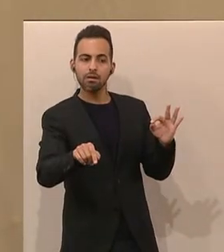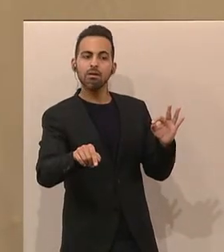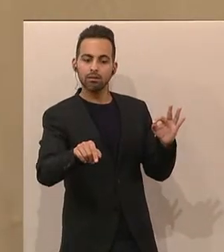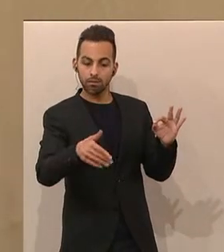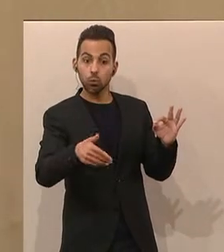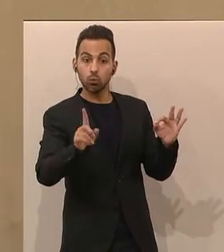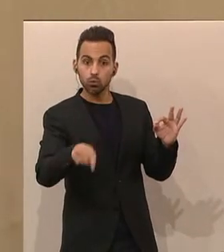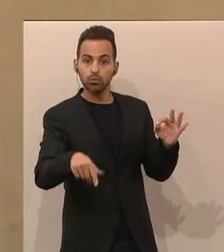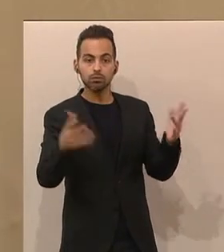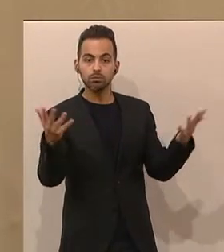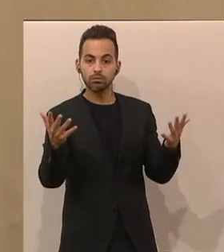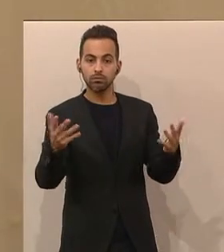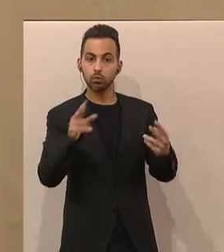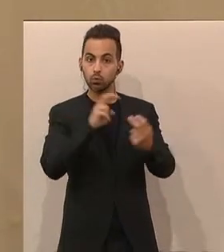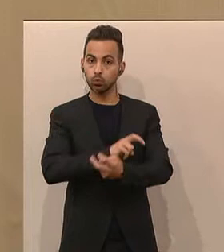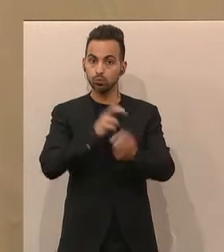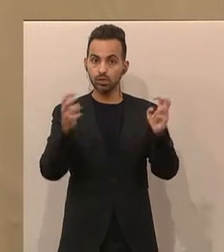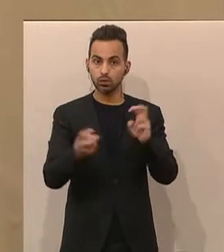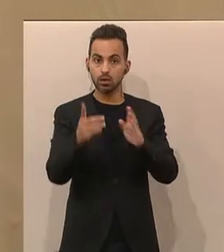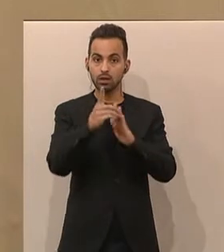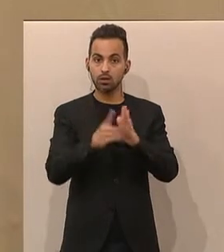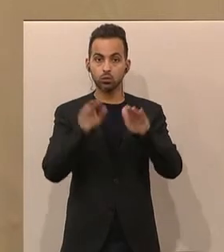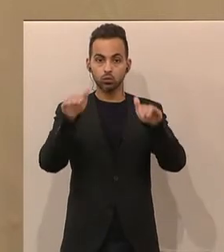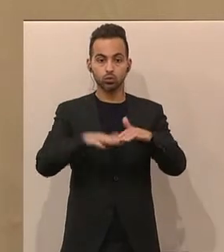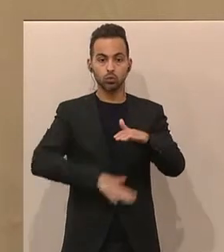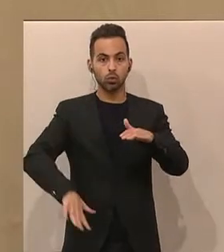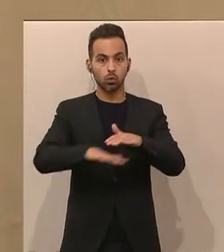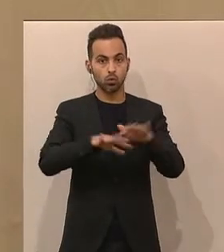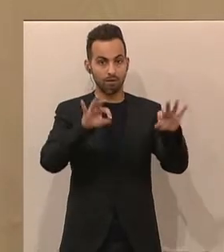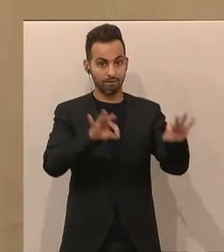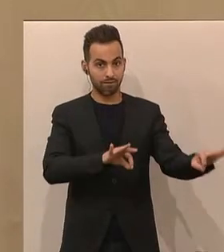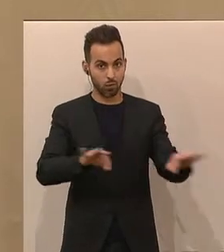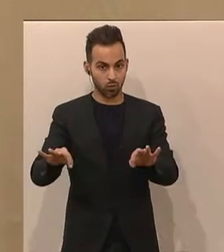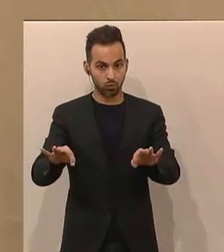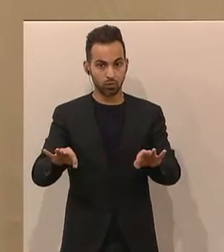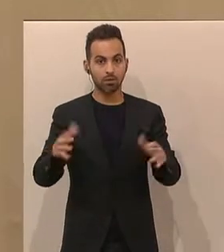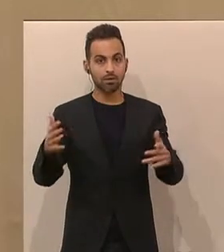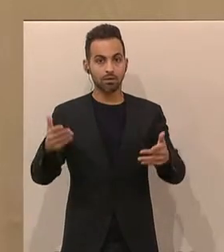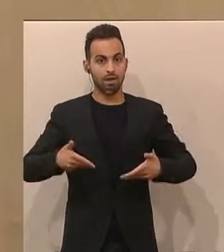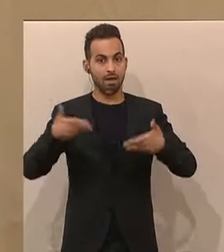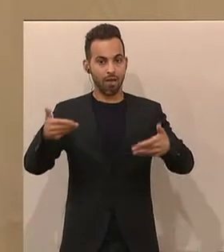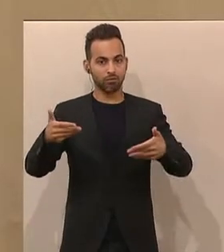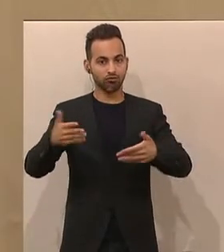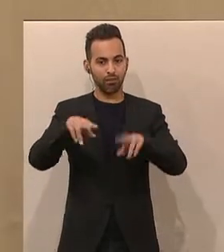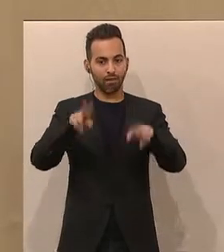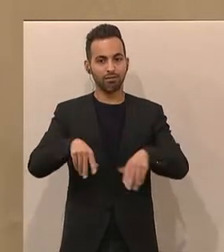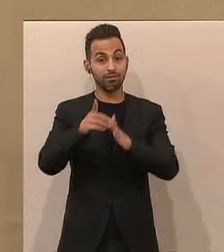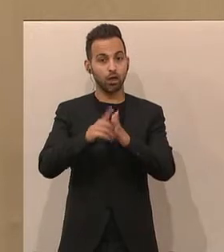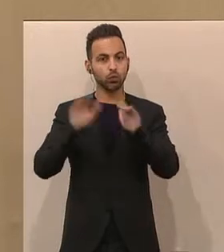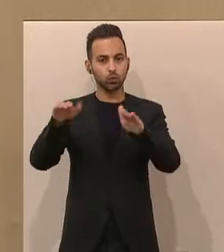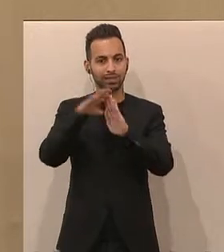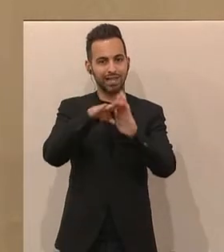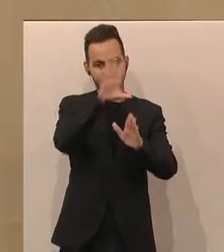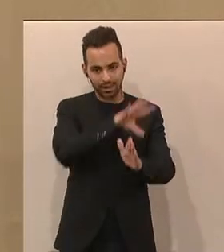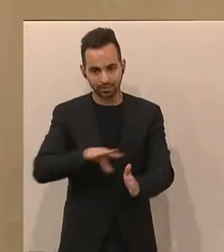in der Umsetzung der Datenschutzgrundverordnung in heimisches Recht, nämlich in den Datenschutzgesetz, hauptsächlich